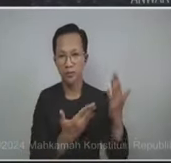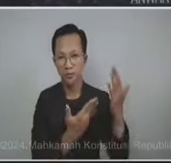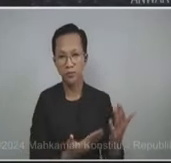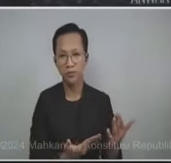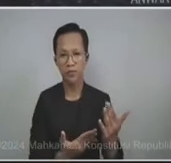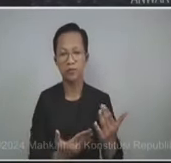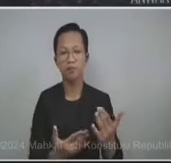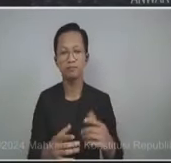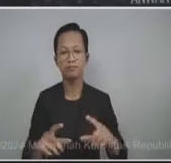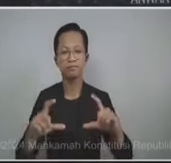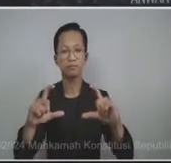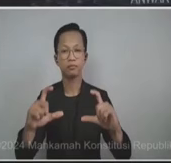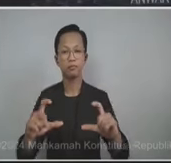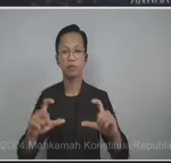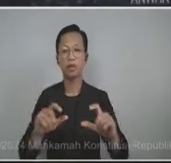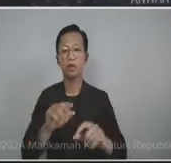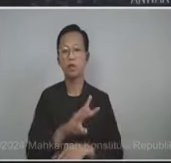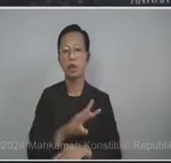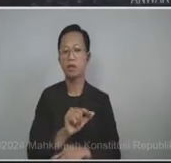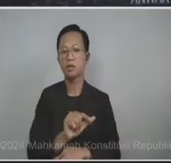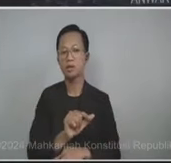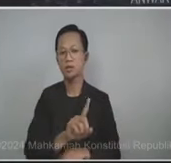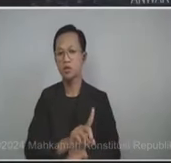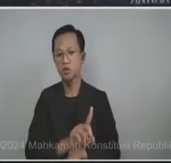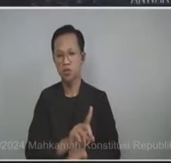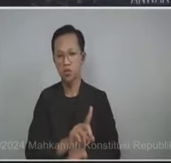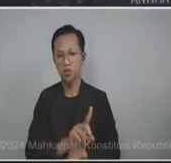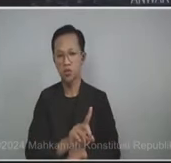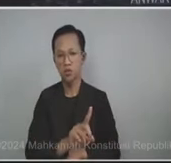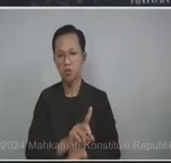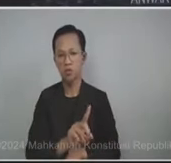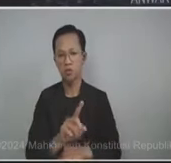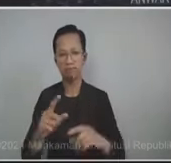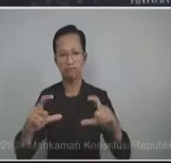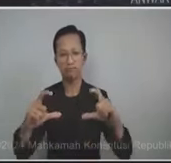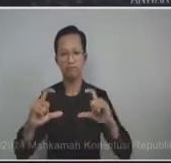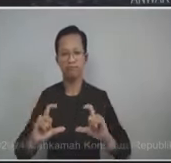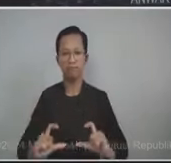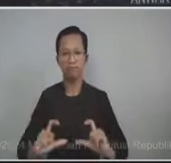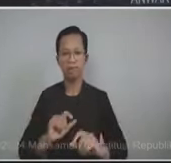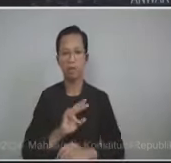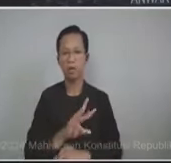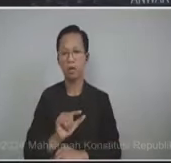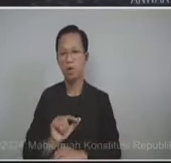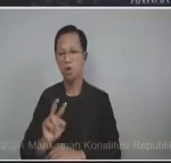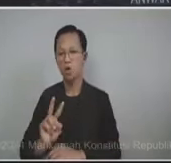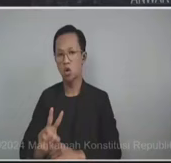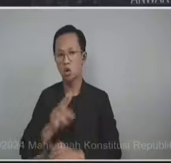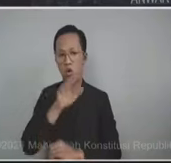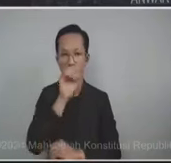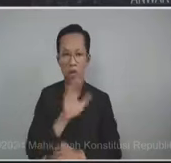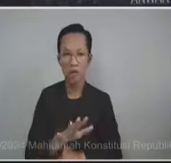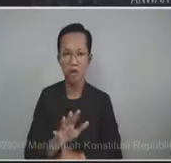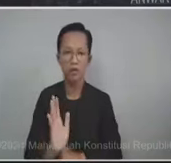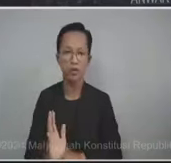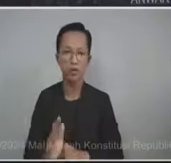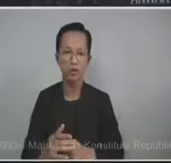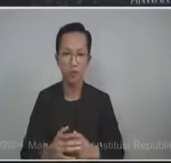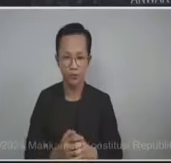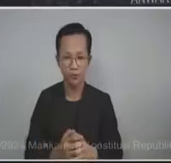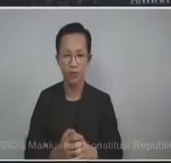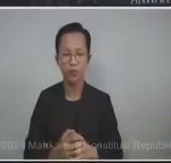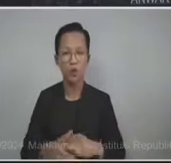tiga titik 1 dan 3.2 dianggap dibacakan kedudukan hukum